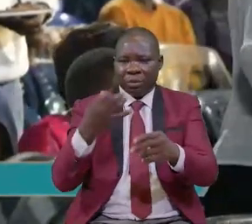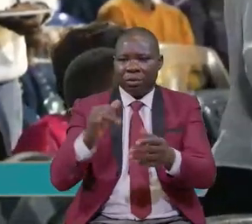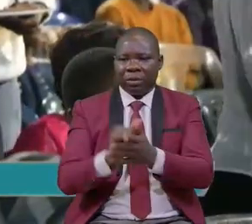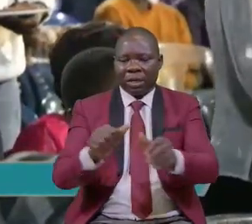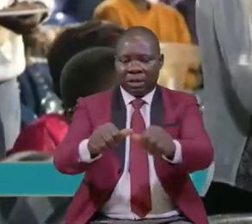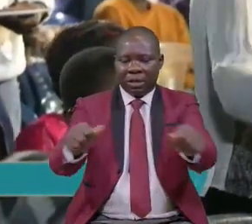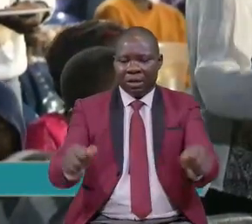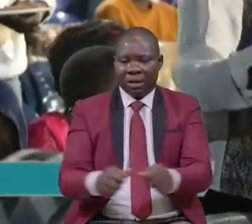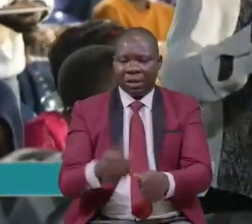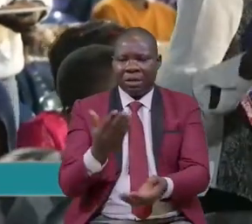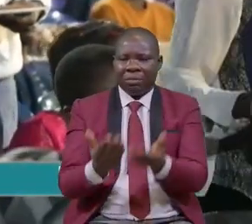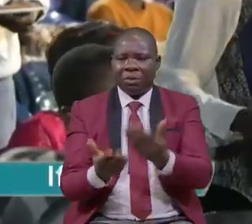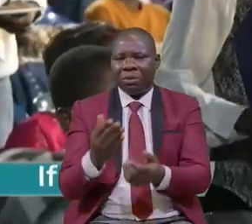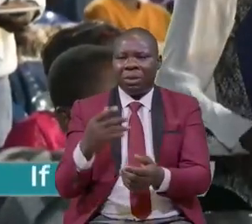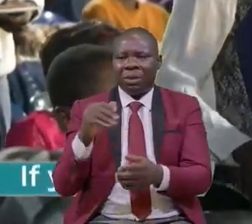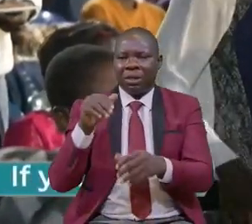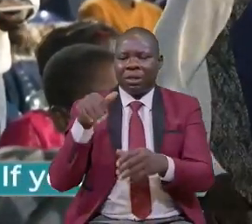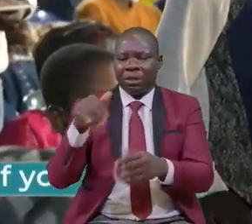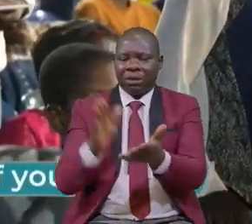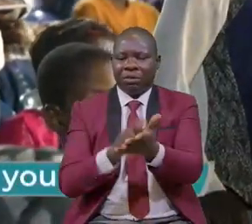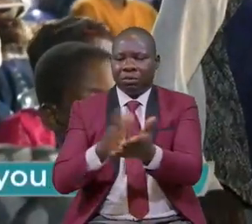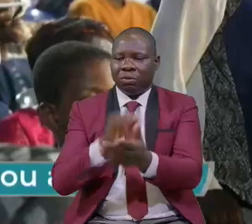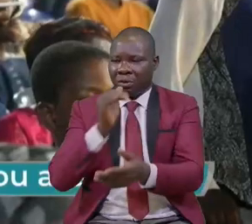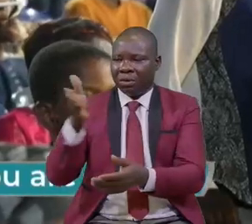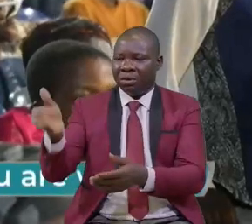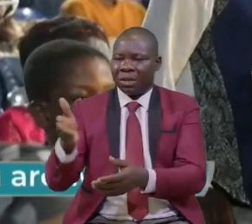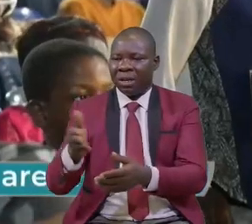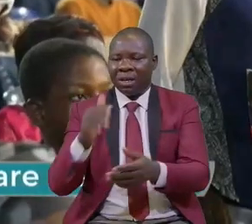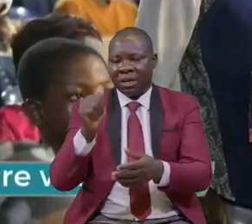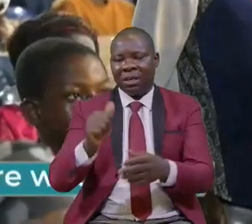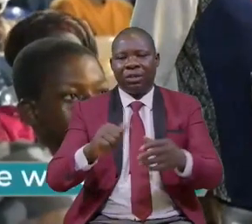côté d'un marché, à côté